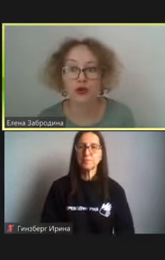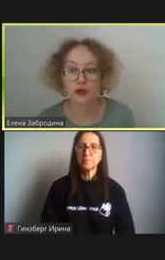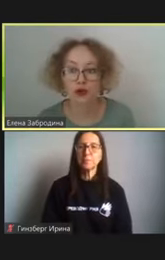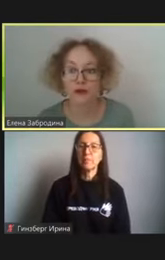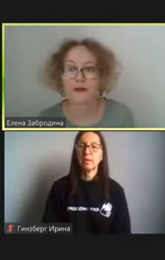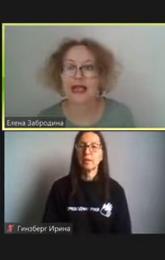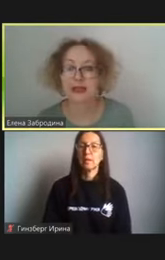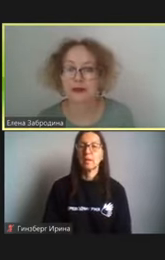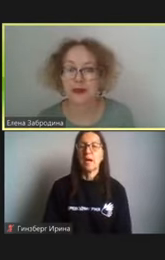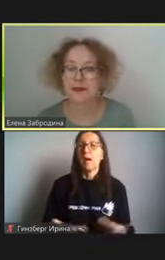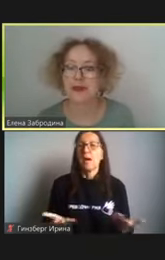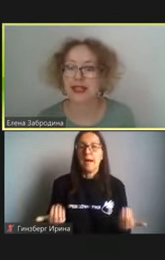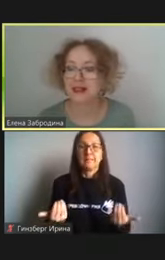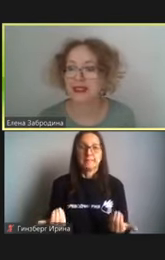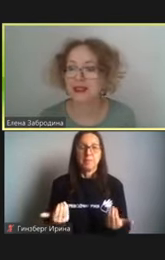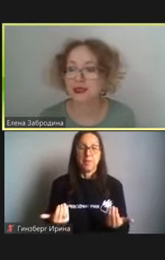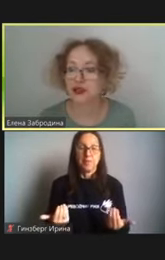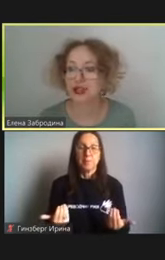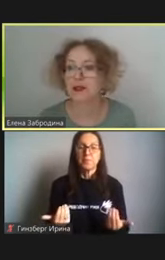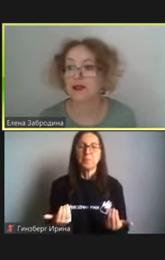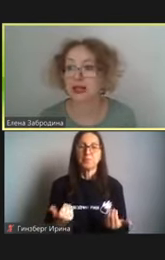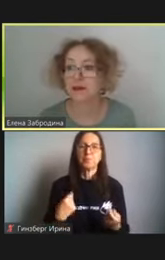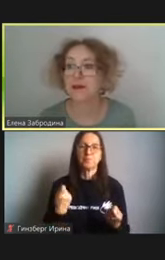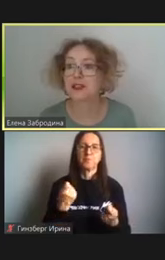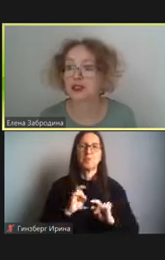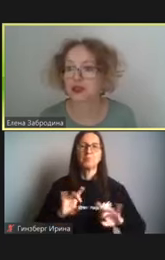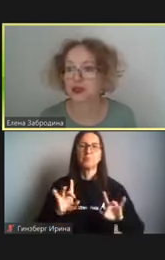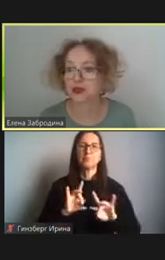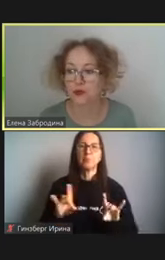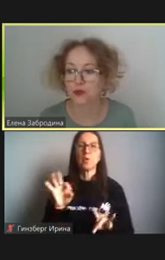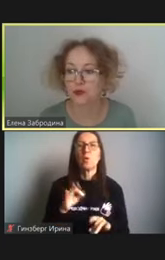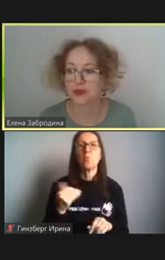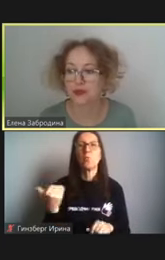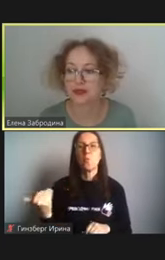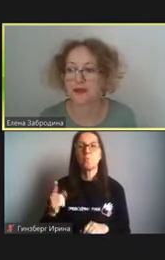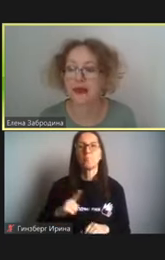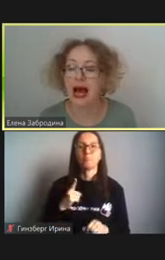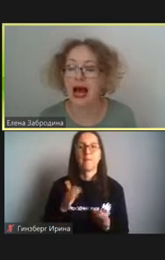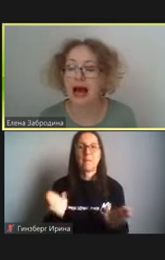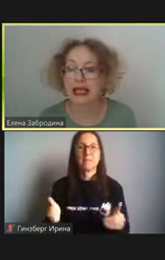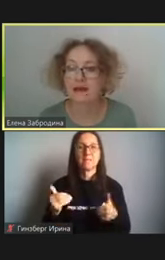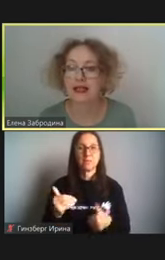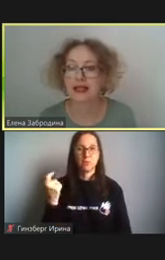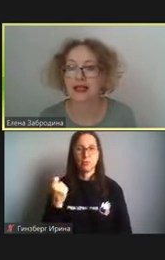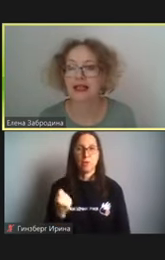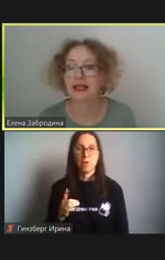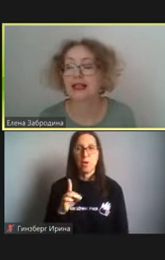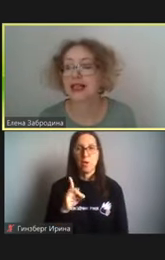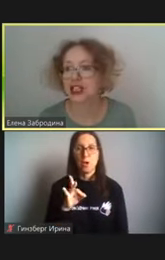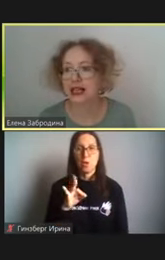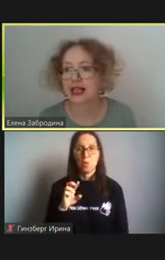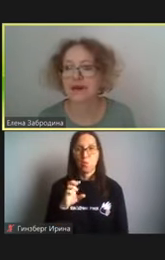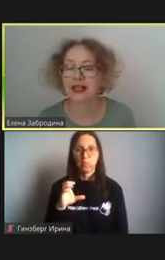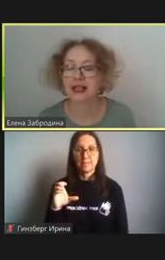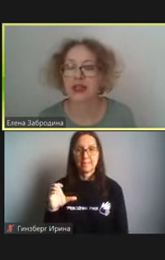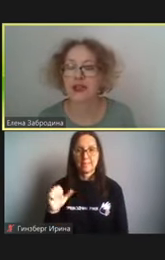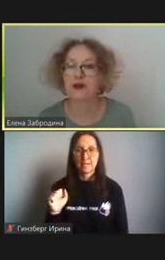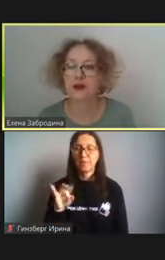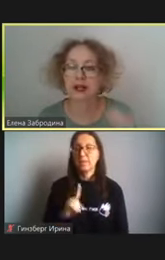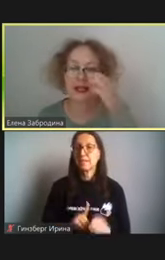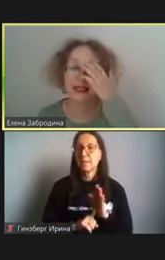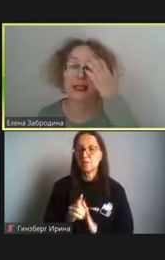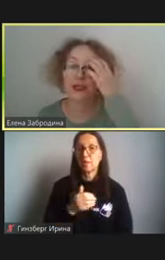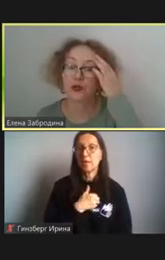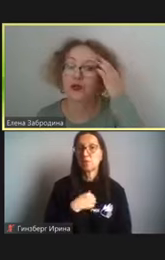Ну что ж, теперь давайте немножко поговорим о мастерской Рубенса. И для начала я хочу